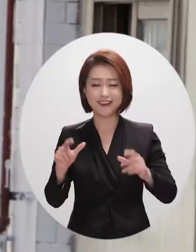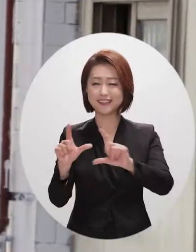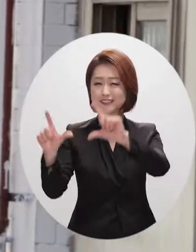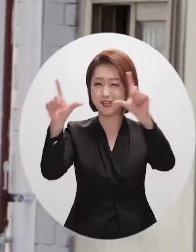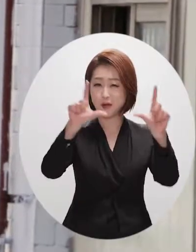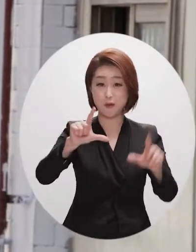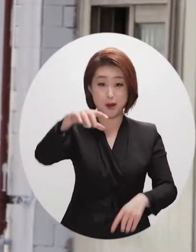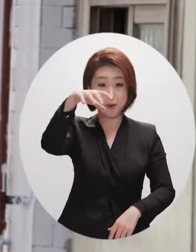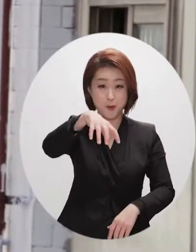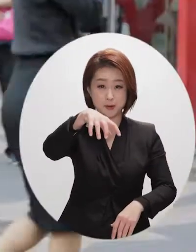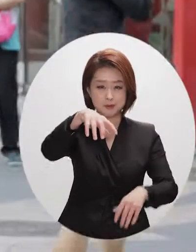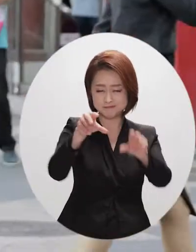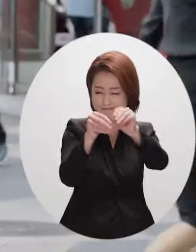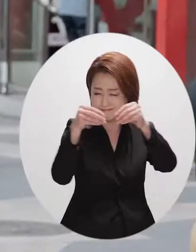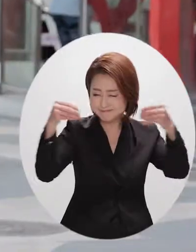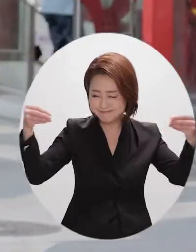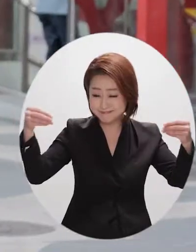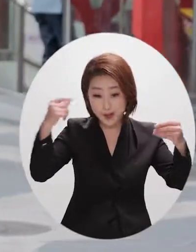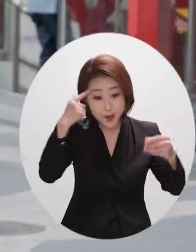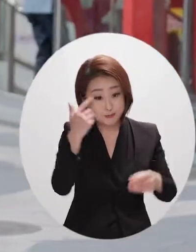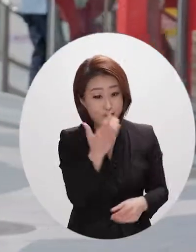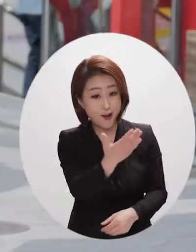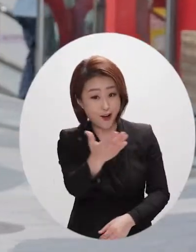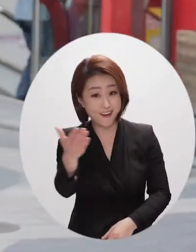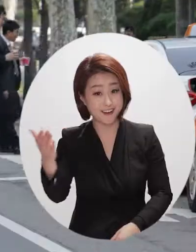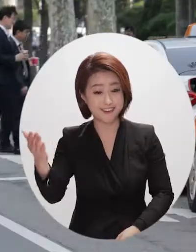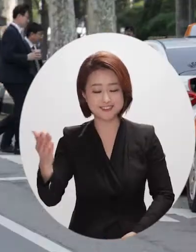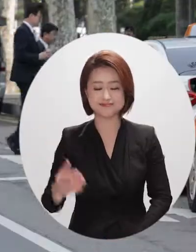생활 속에 밀접하게 들어가 물어보았습니다